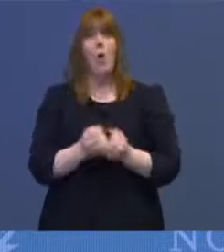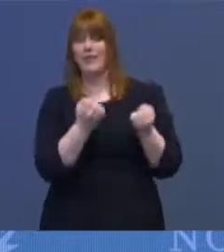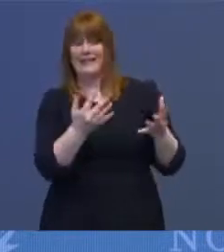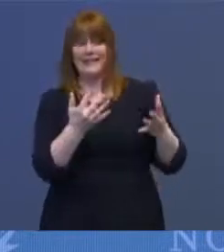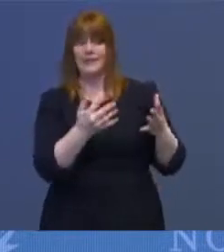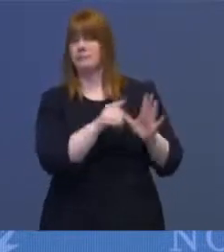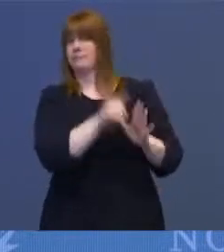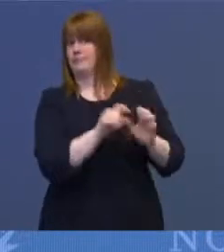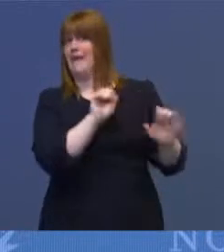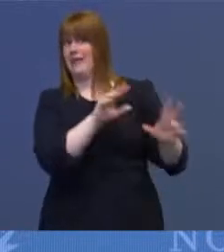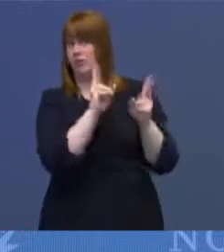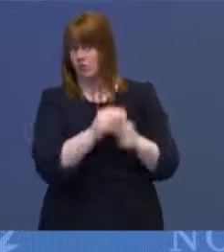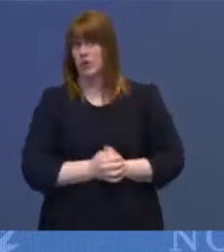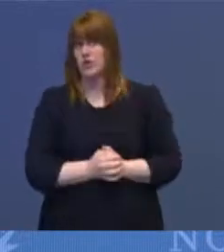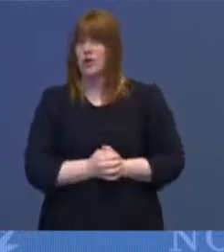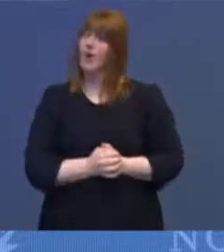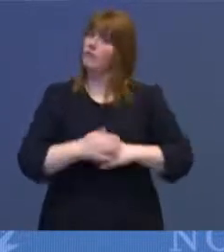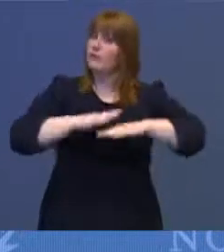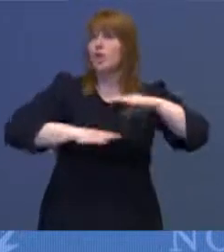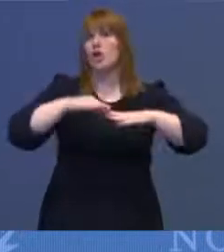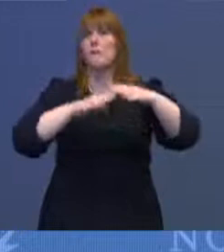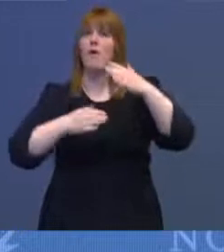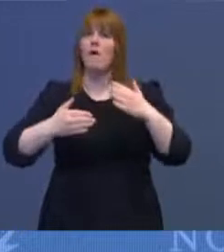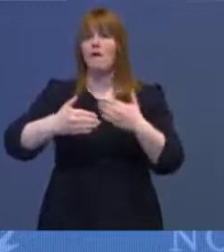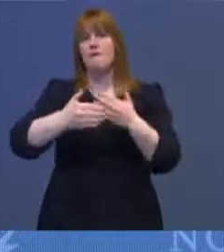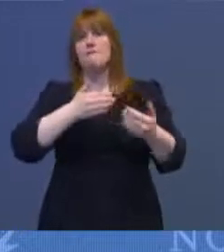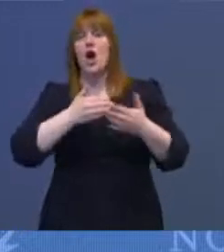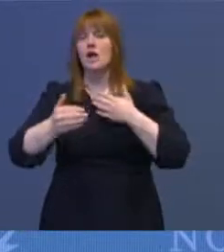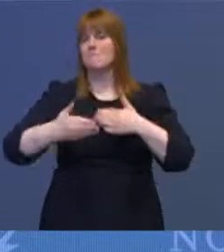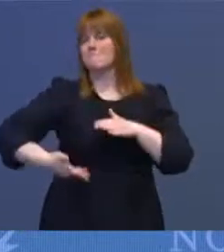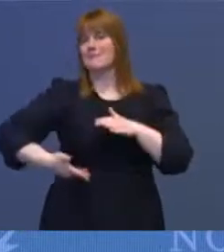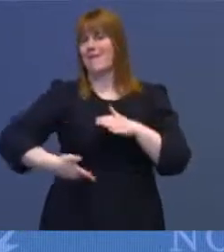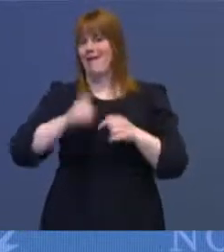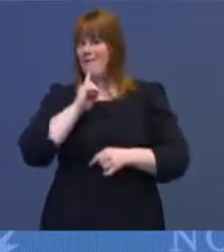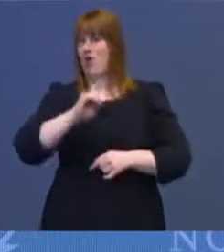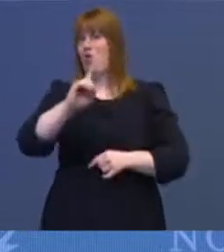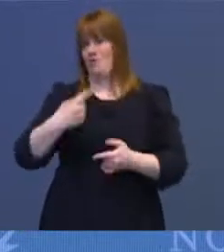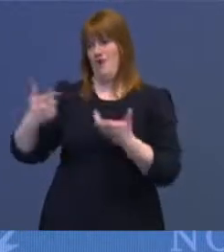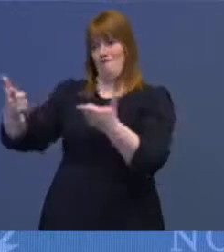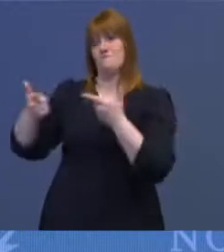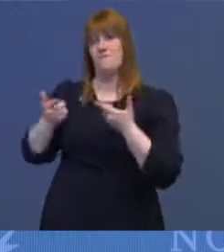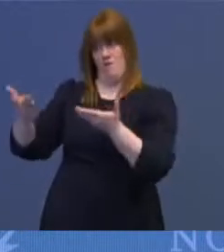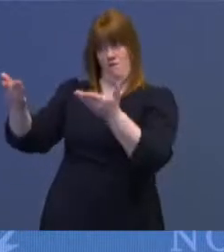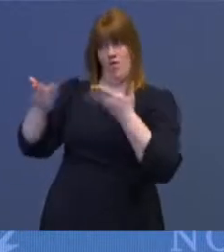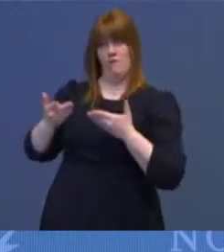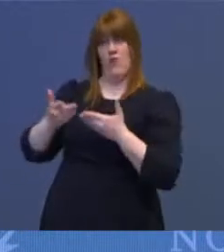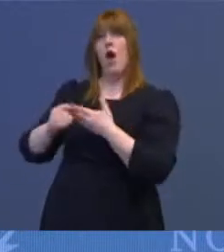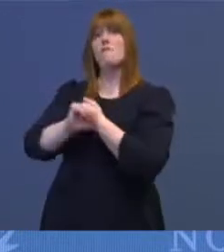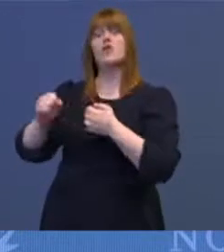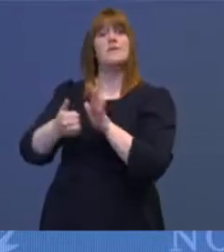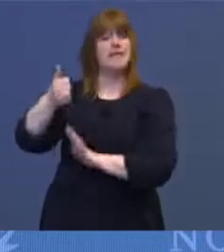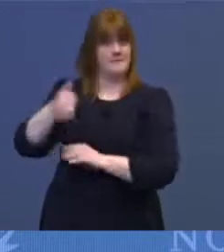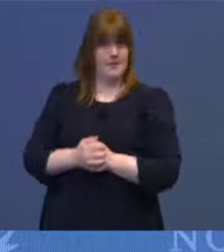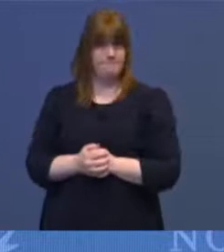Og som sagt, de bygger på fagmilitære råd som regjeringen har fått fra blant annet forsvarssjefen.